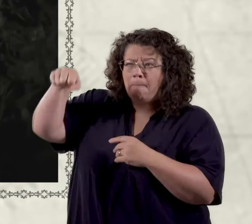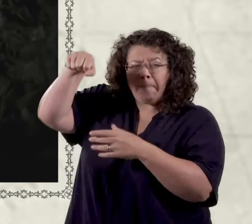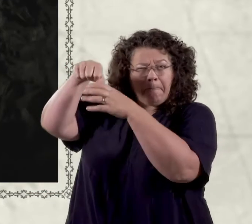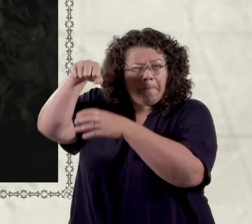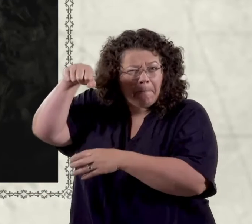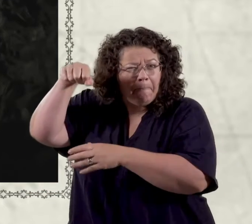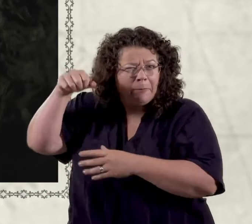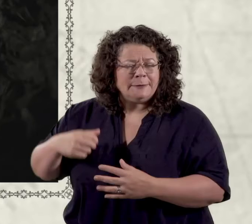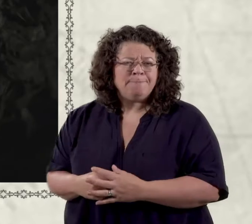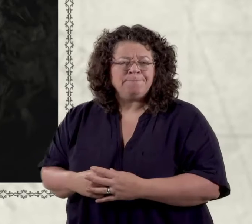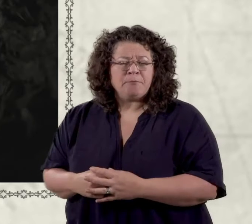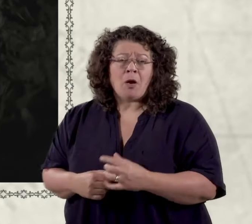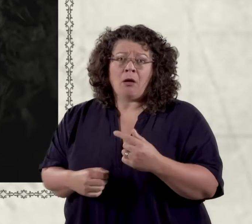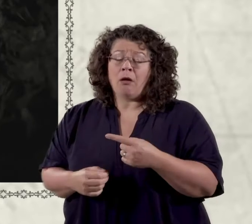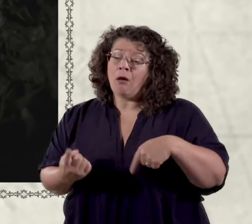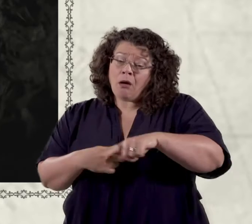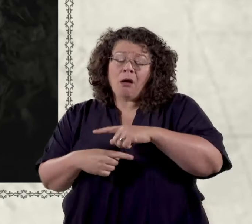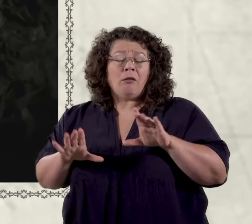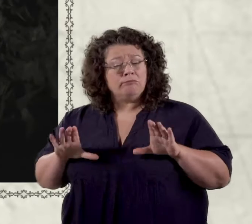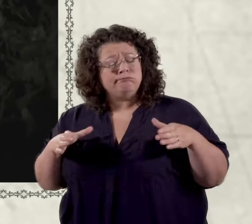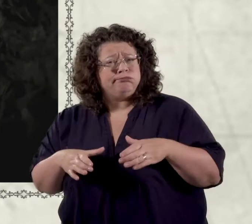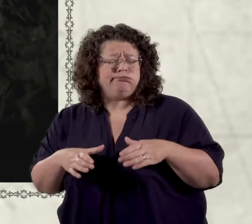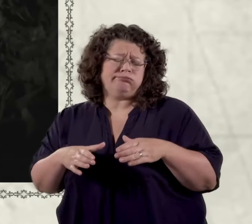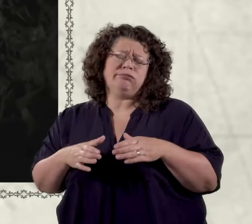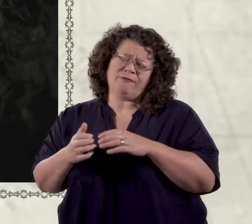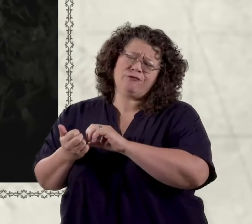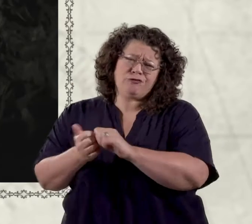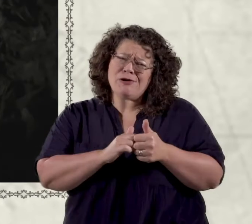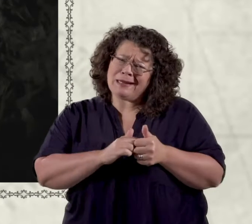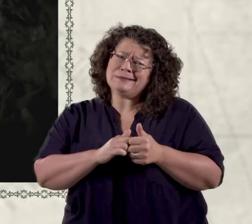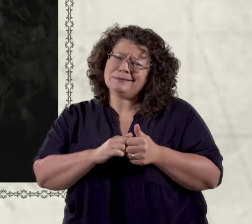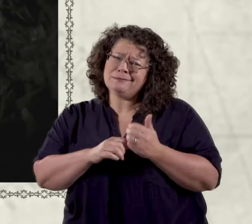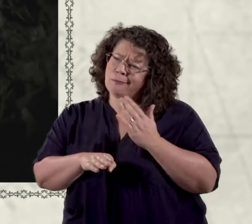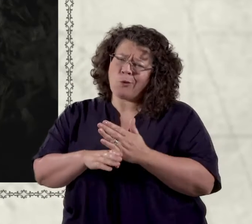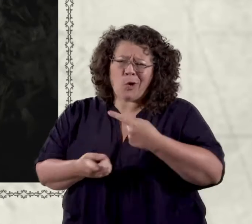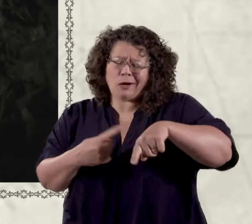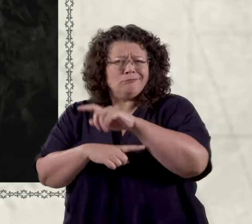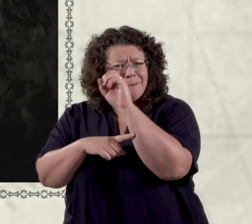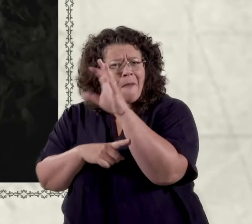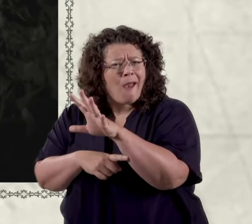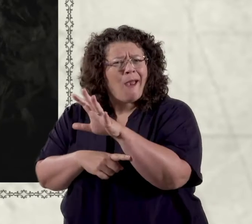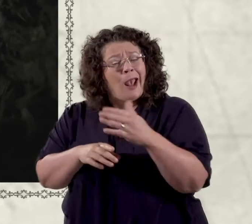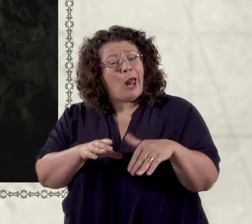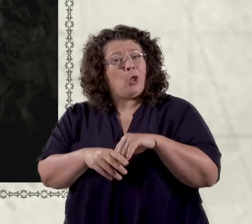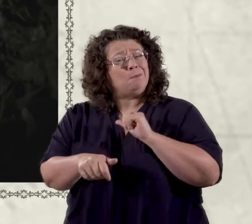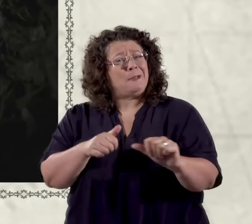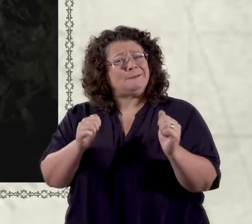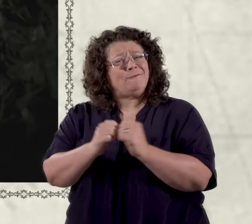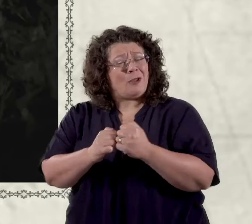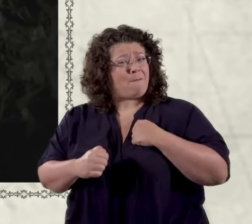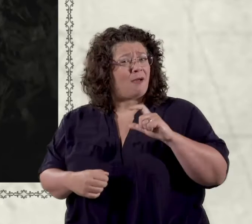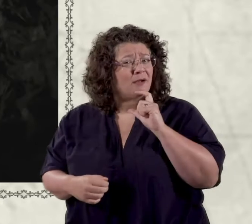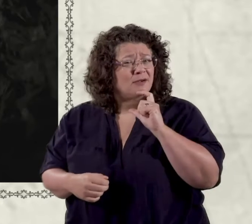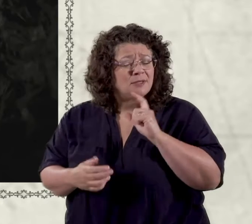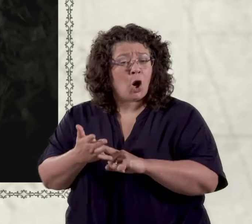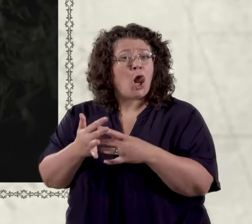Nawr, oedd da fi lot o ffrindiau lawr yn y pwll, yn cynnwys y ffrind gorau fi, Lewis. Neu fel mae'r ffrindiau fe'n hoffi galw e,